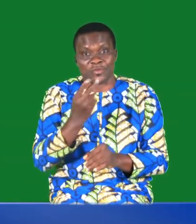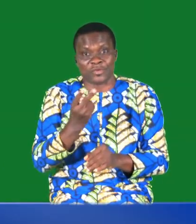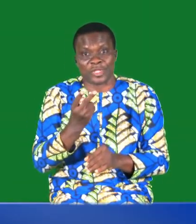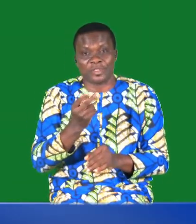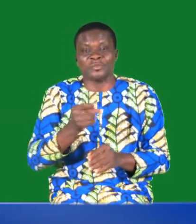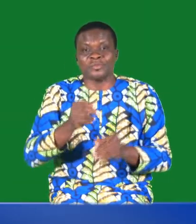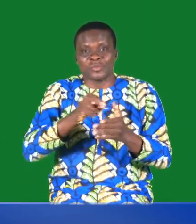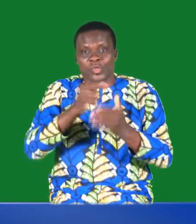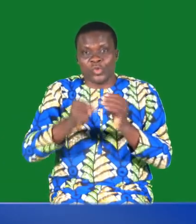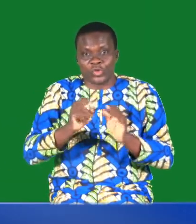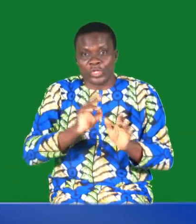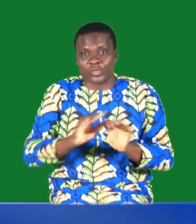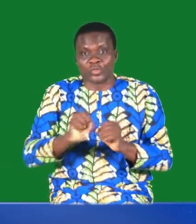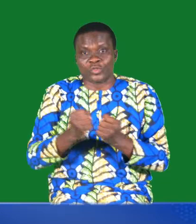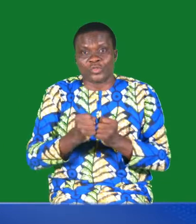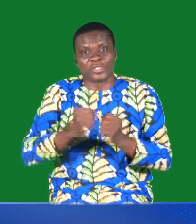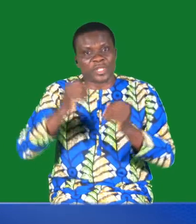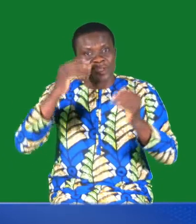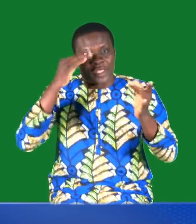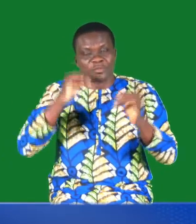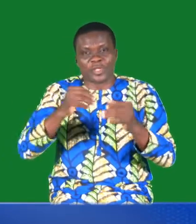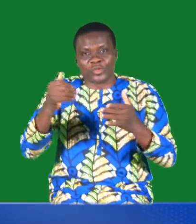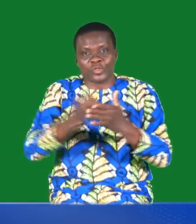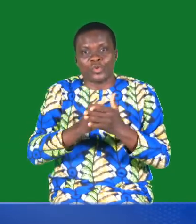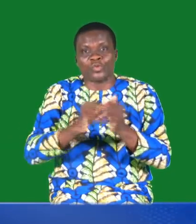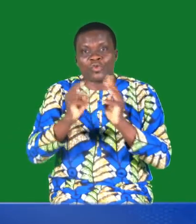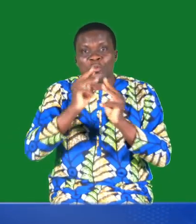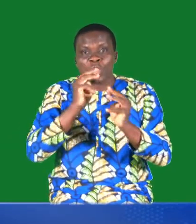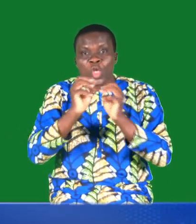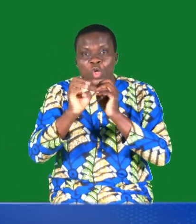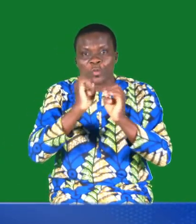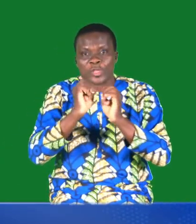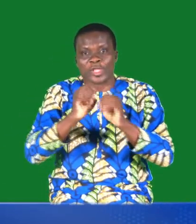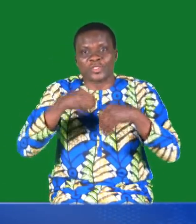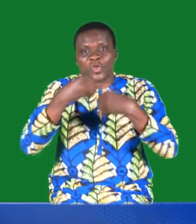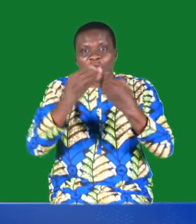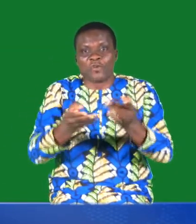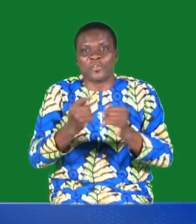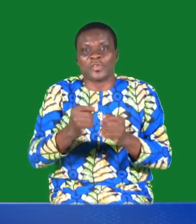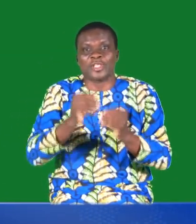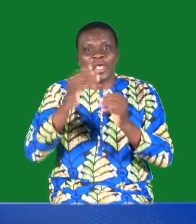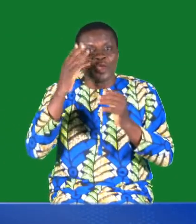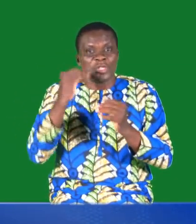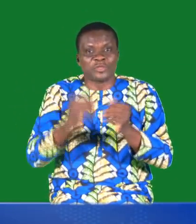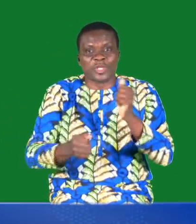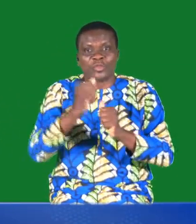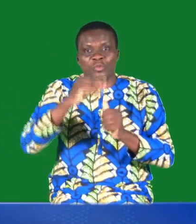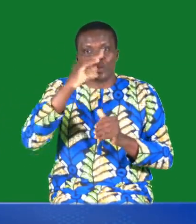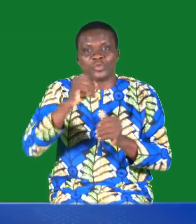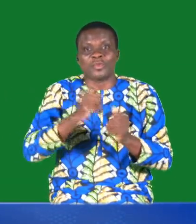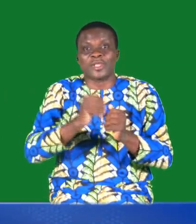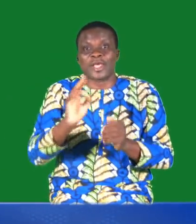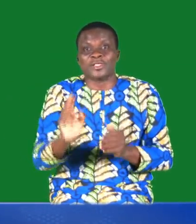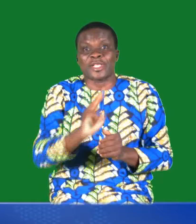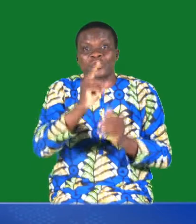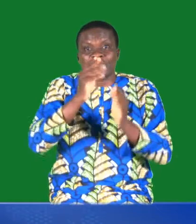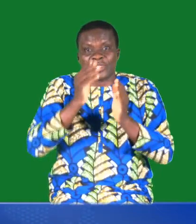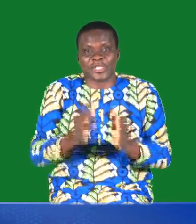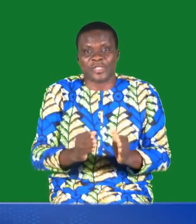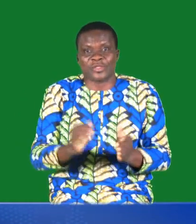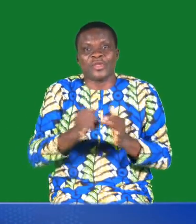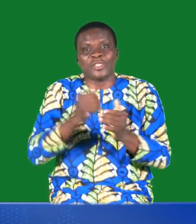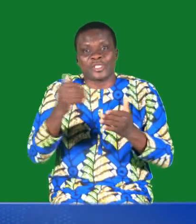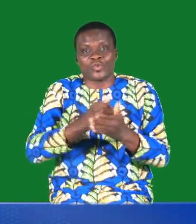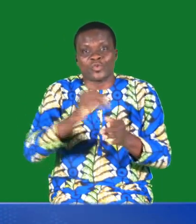Le réseau social espère que ce nouveau mode de communication offrira une expérience plus humaine à ses utilisateurs. Cette